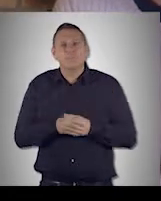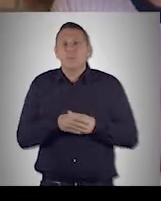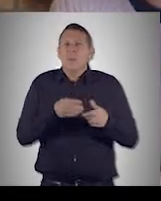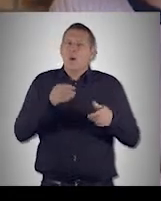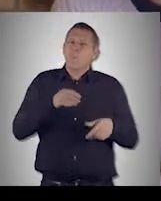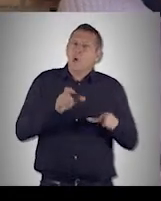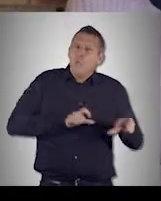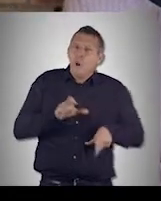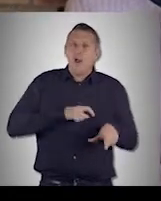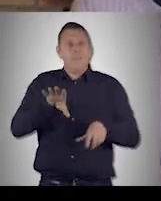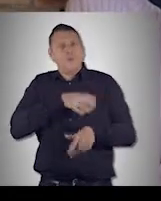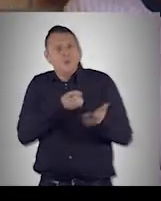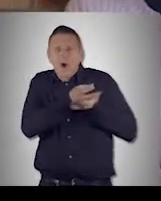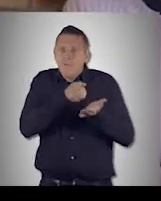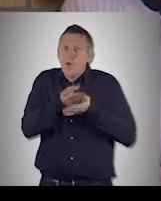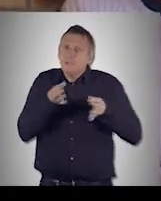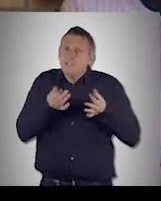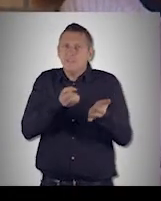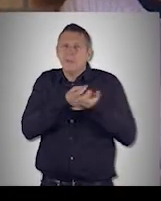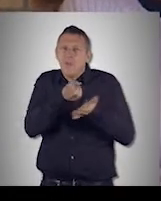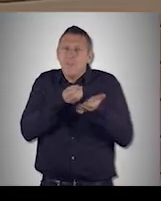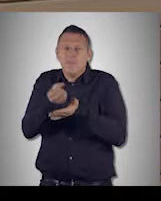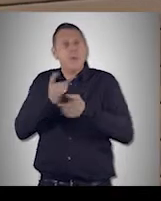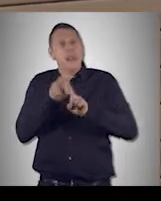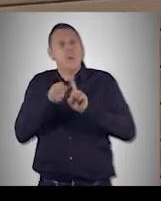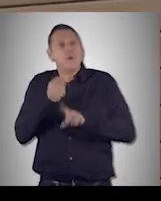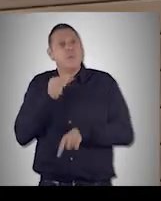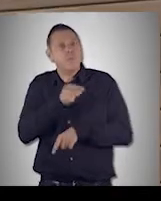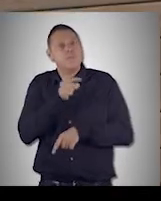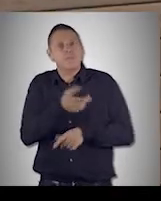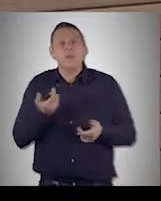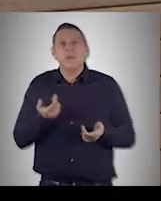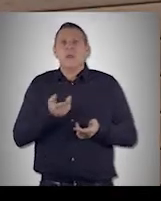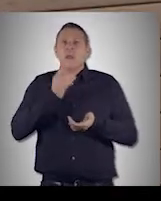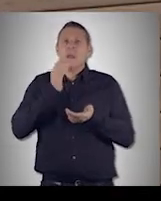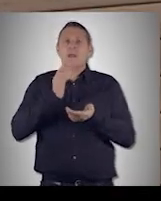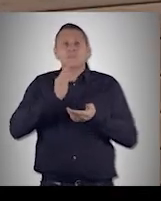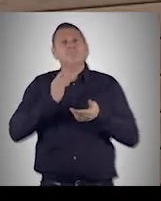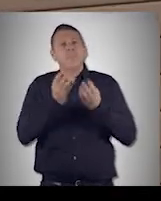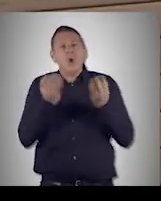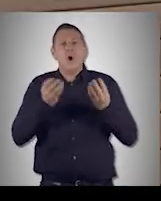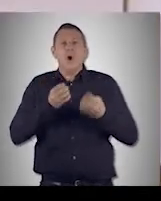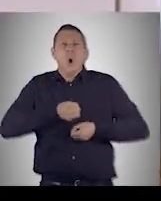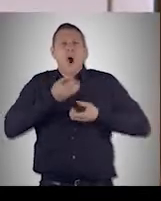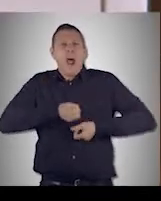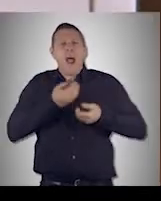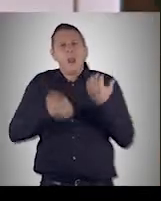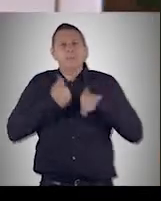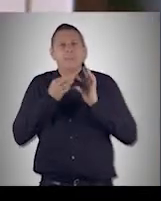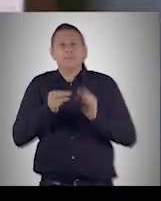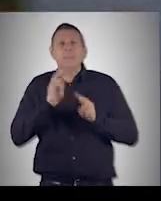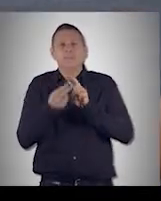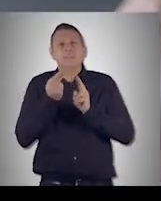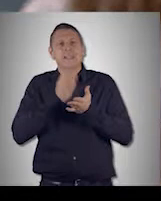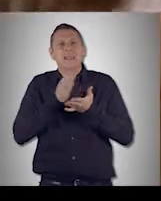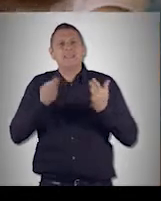ses camarades et ses professeurs est véritablement essentiel pour Théo. En 6e, il est nommé délégué de classe à la suite d'un oral expliquant son